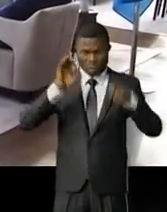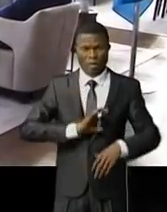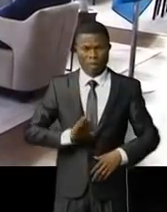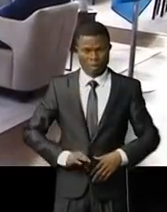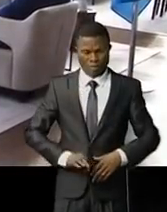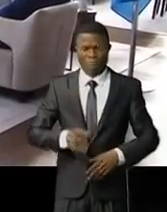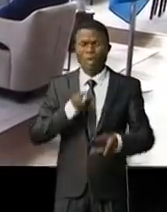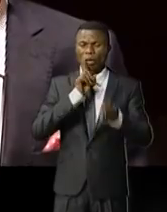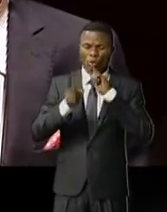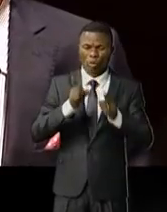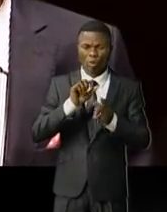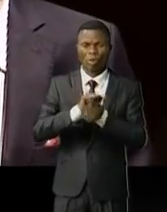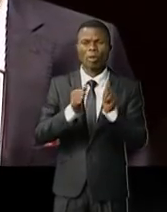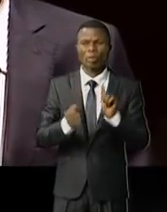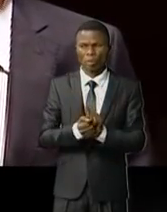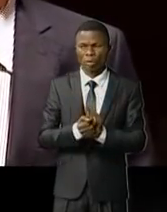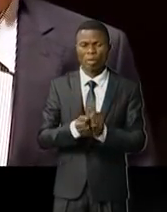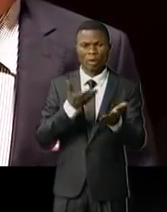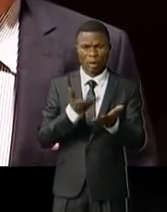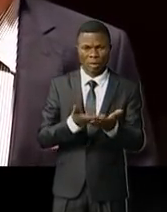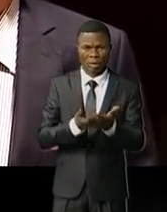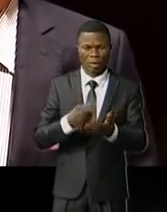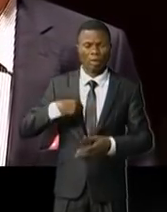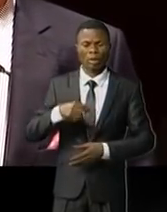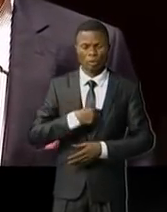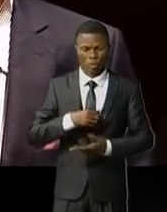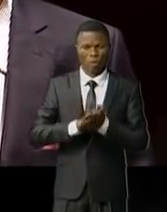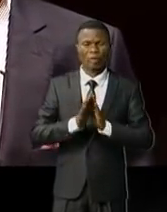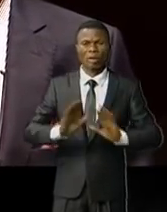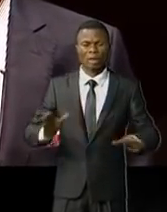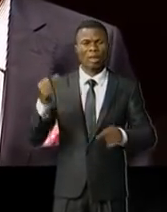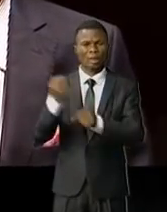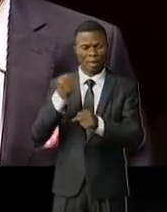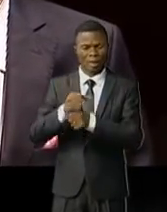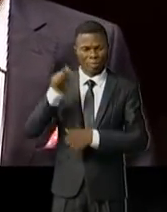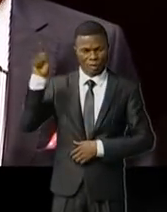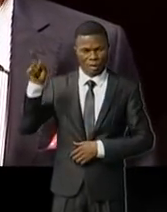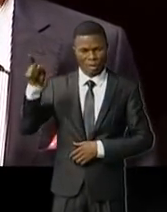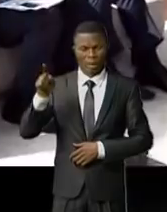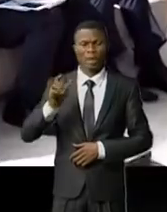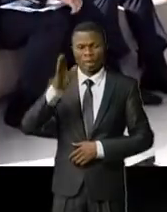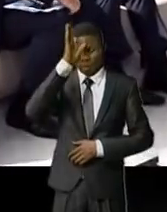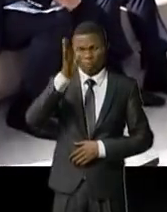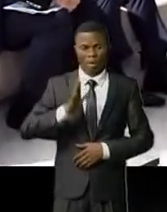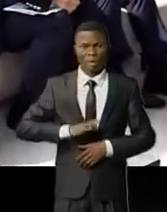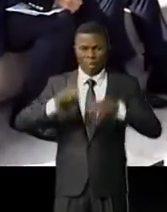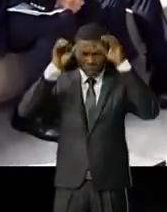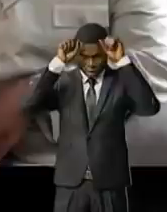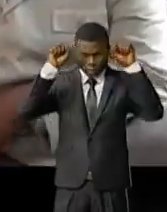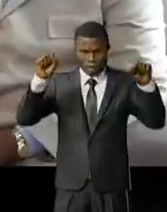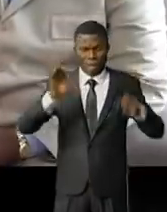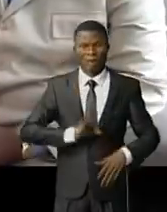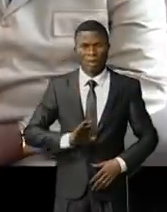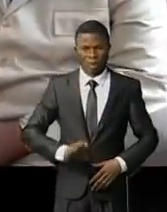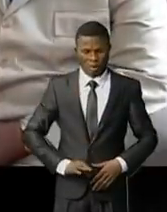en revue les domaines dans lesquels nous pouvons investir parce que M. le Président